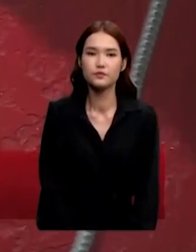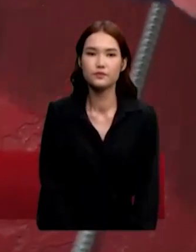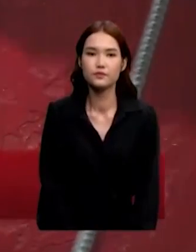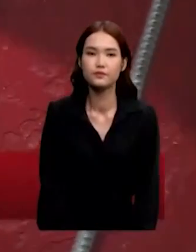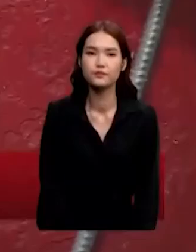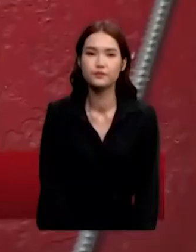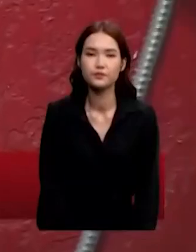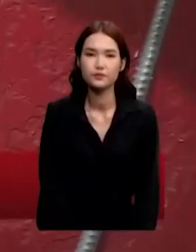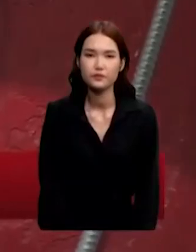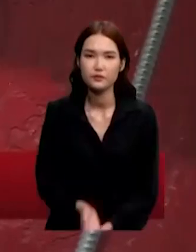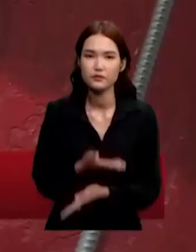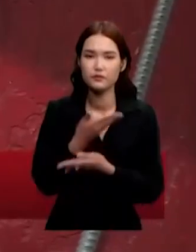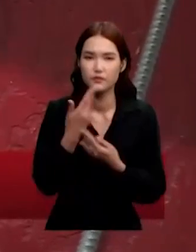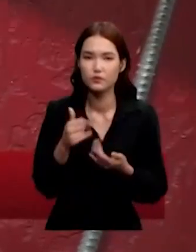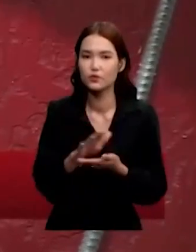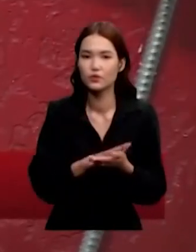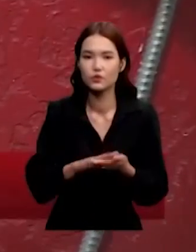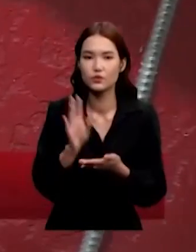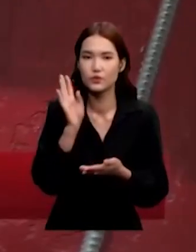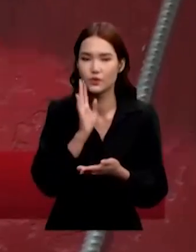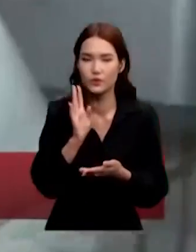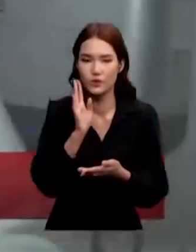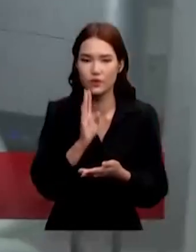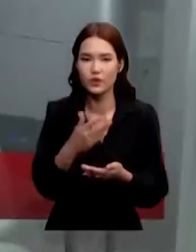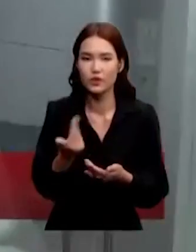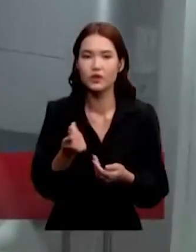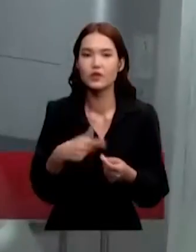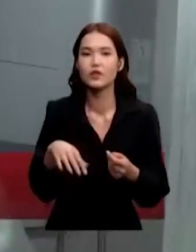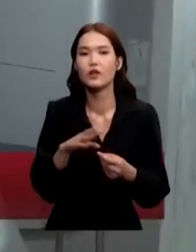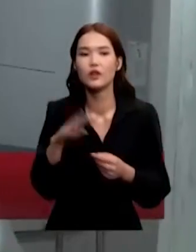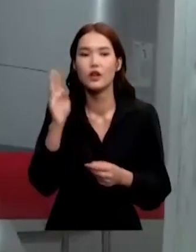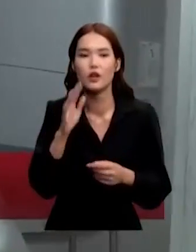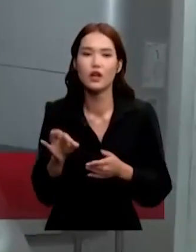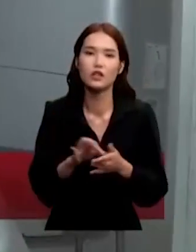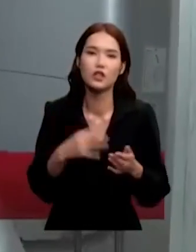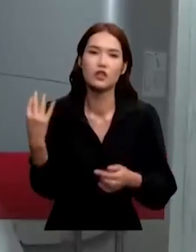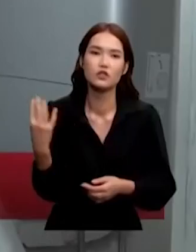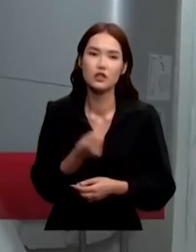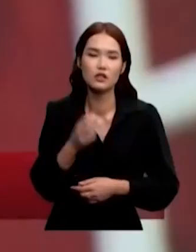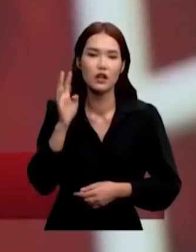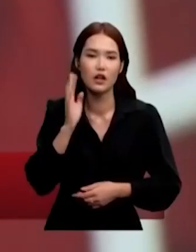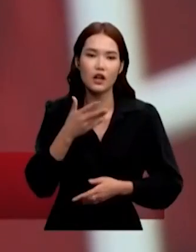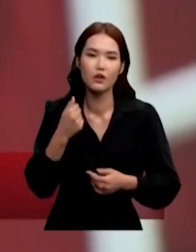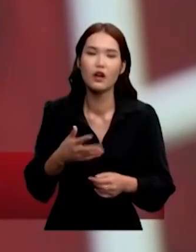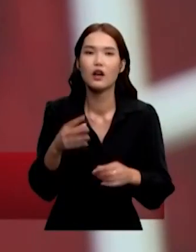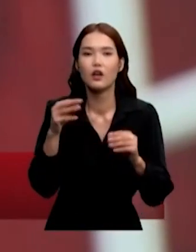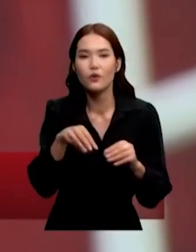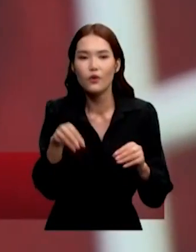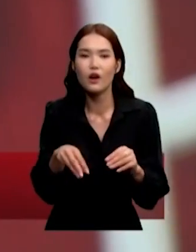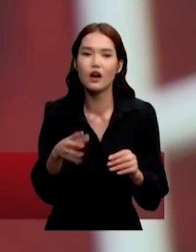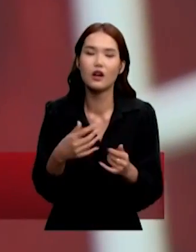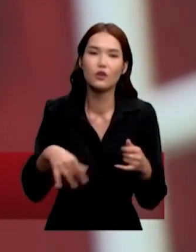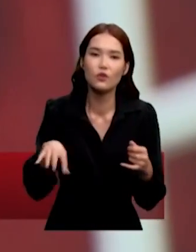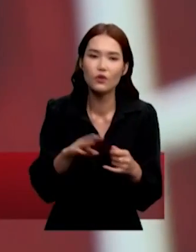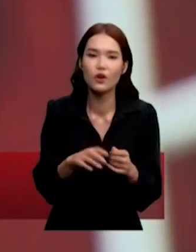Нету, вот я открываю, нету воды. В доме Анны Калимулиной воды в кране нет уже 4 недели. В ванной огромная куча нестиранного